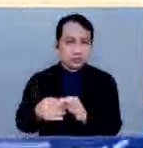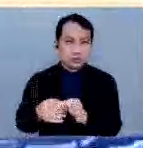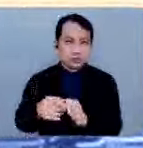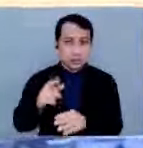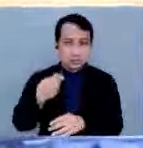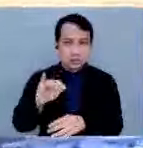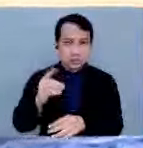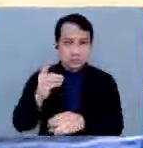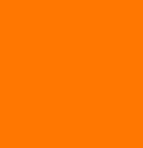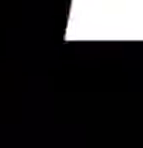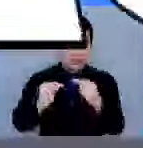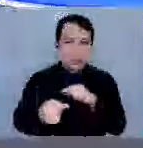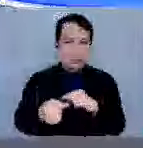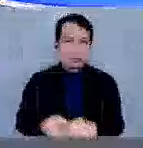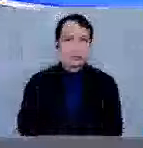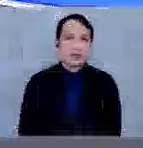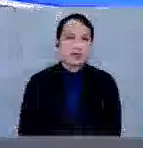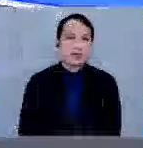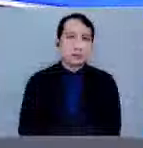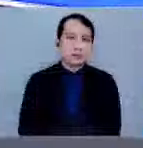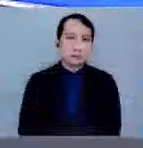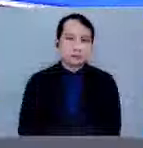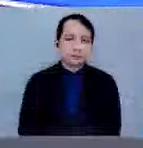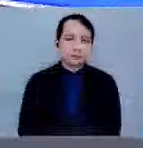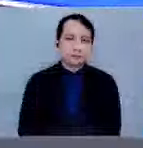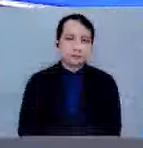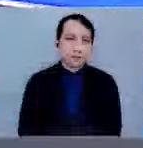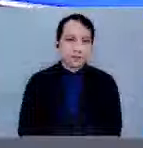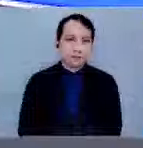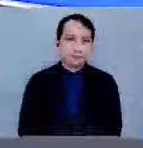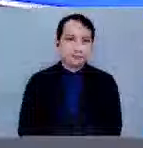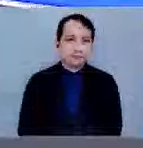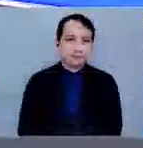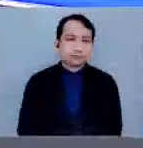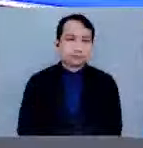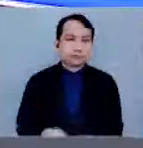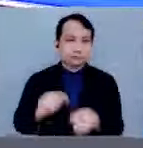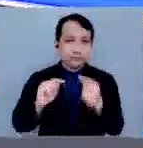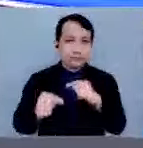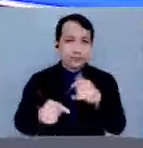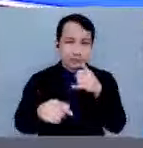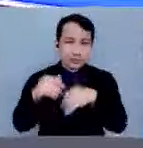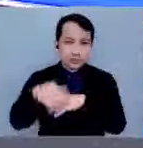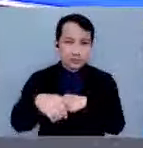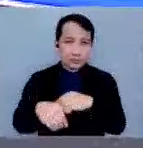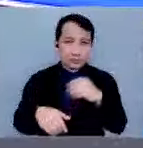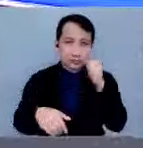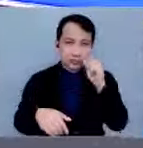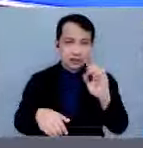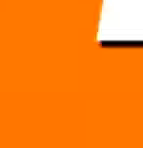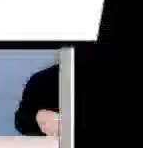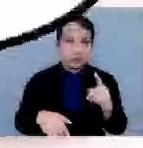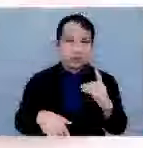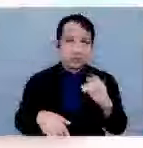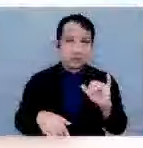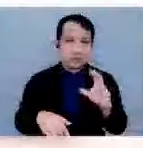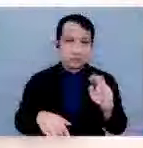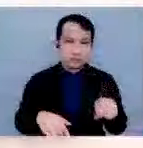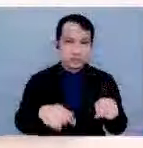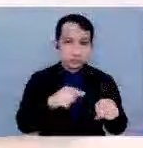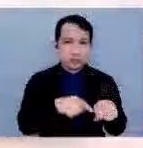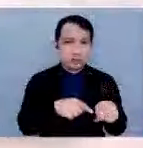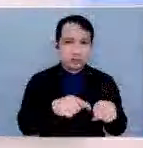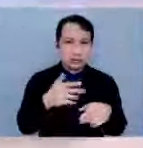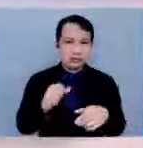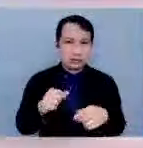injury. And speaking of injuries, hindi rin nakalaro kagabi si Stephen Holt para sa Terra Firma Jeep. Ayon kay Holt, masakit